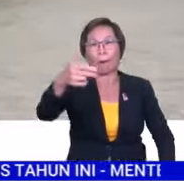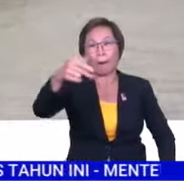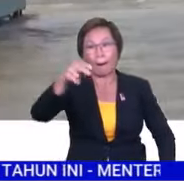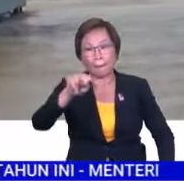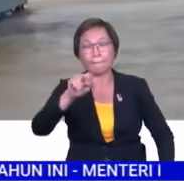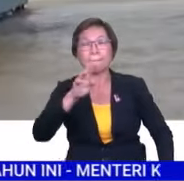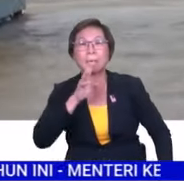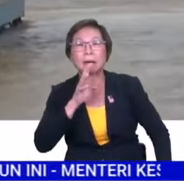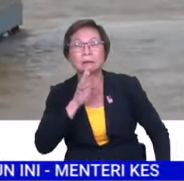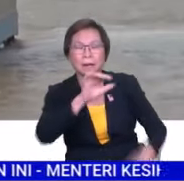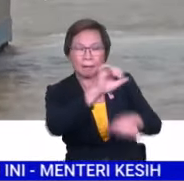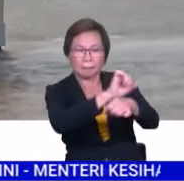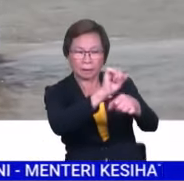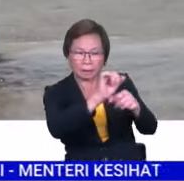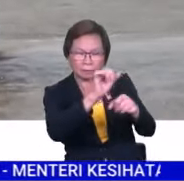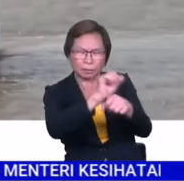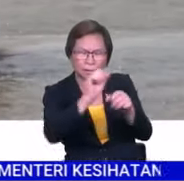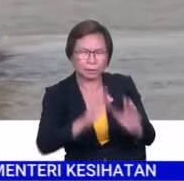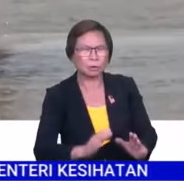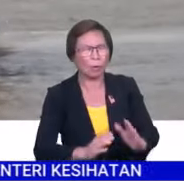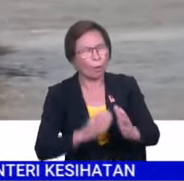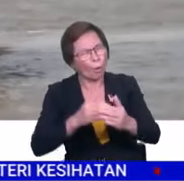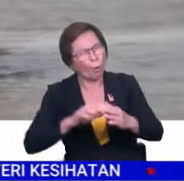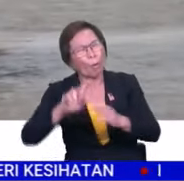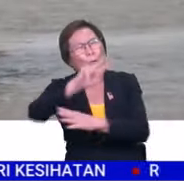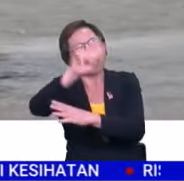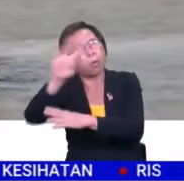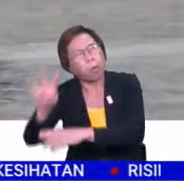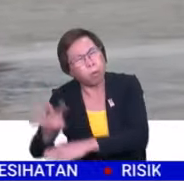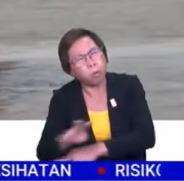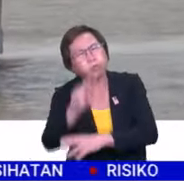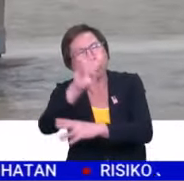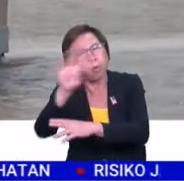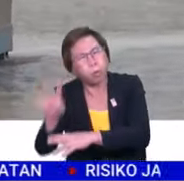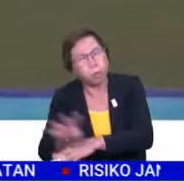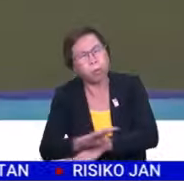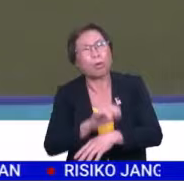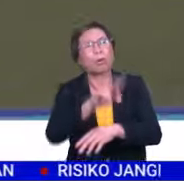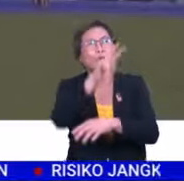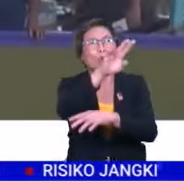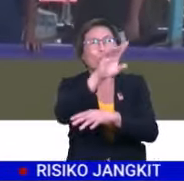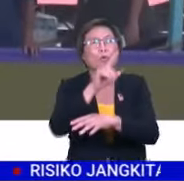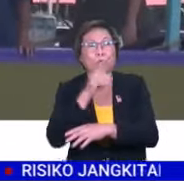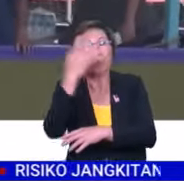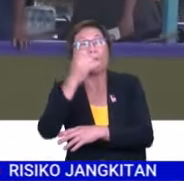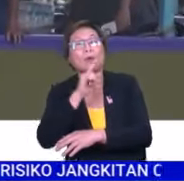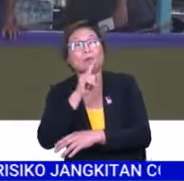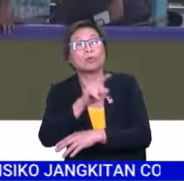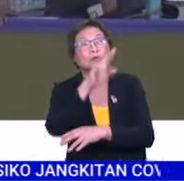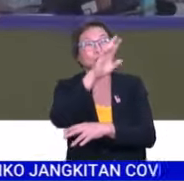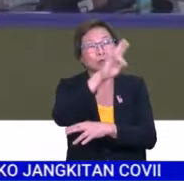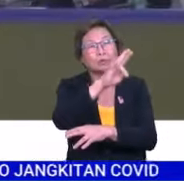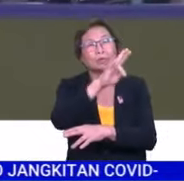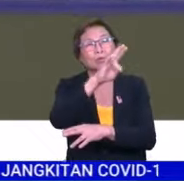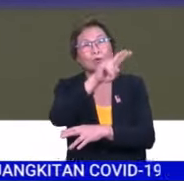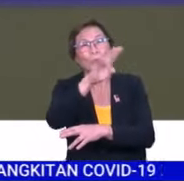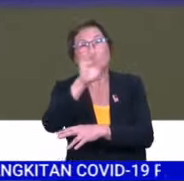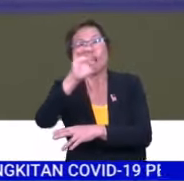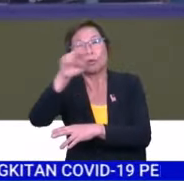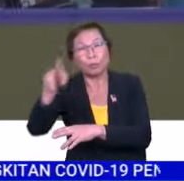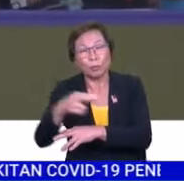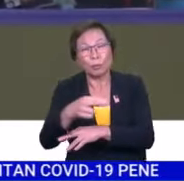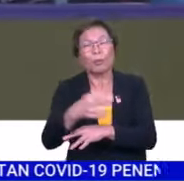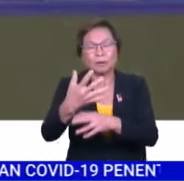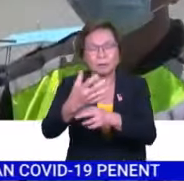Harun berkata, petugas bekerja tanpa henti. Ia bagi memastikan 28,700 akaun pengguna dapat bekalan